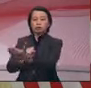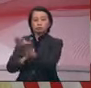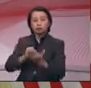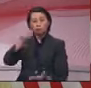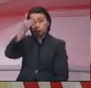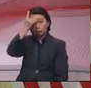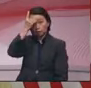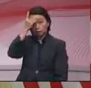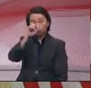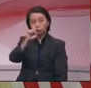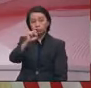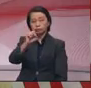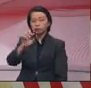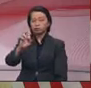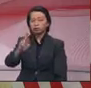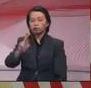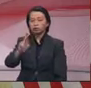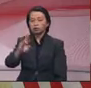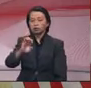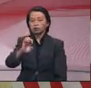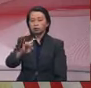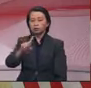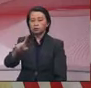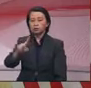Berhormat Datuk Seri